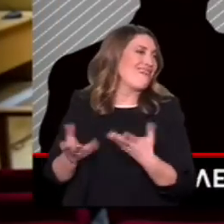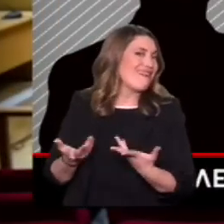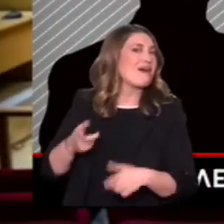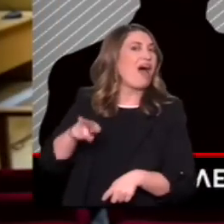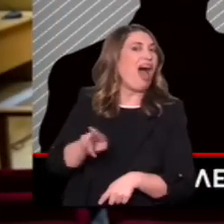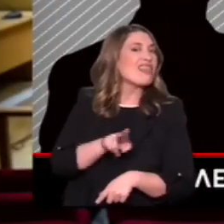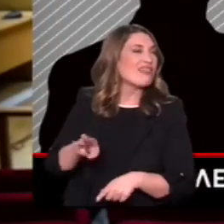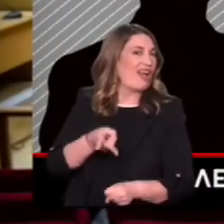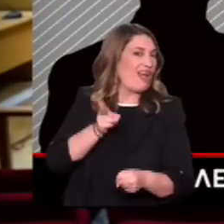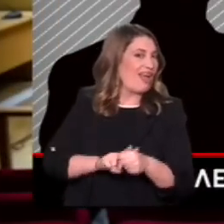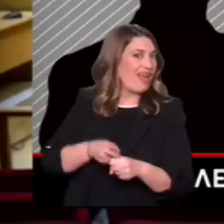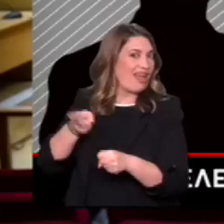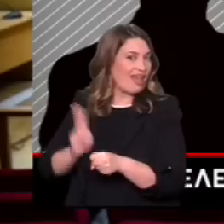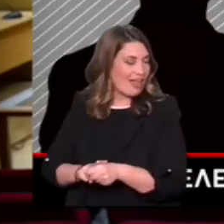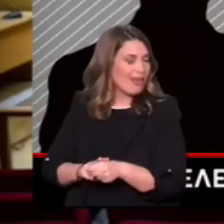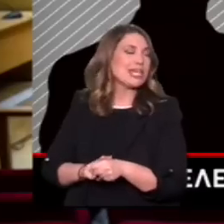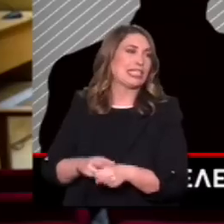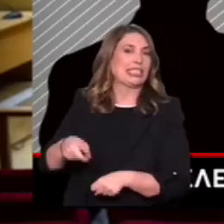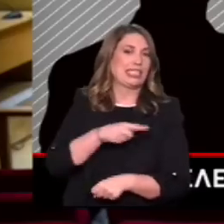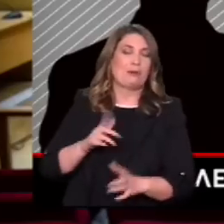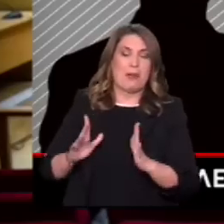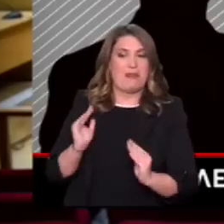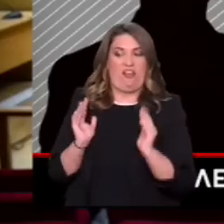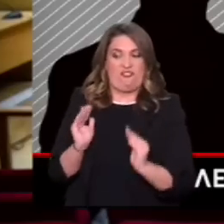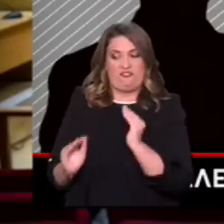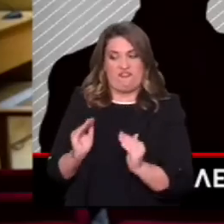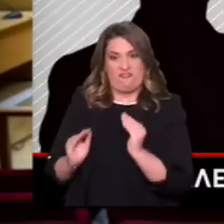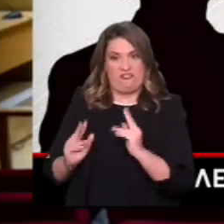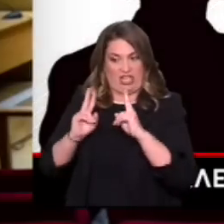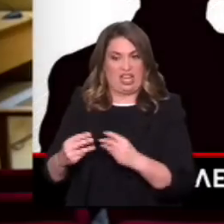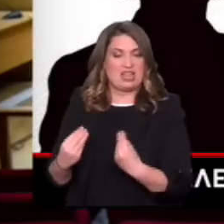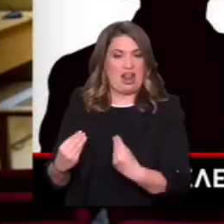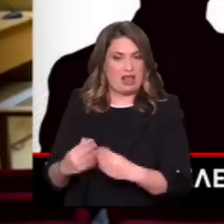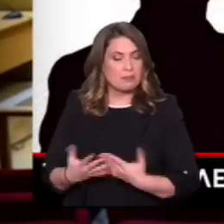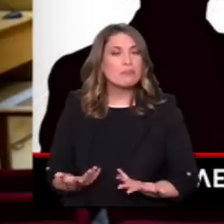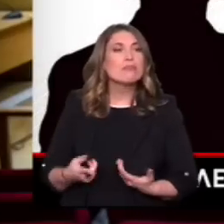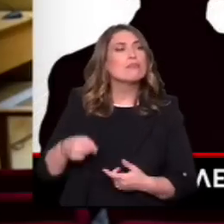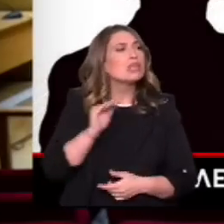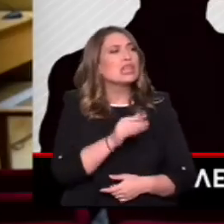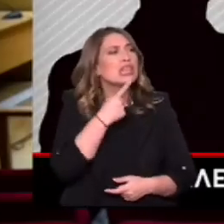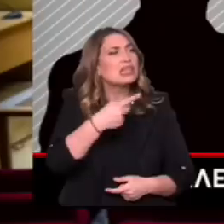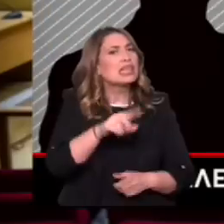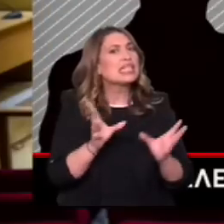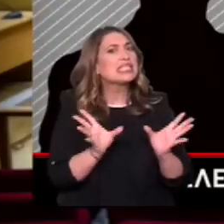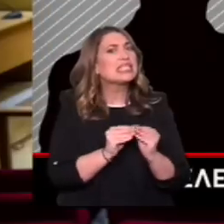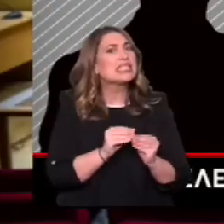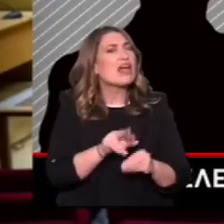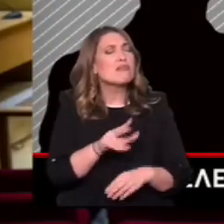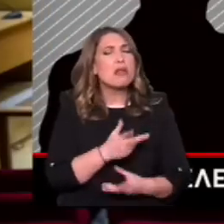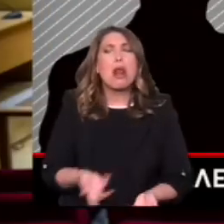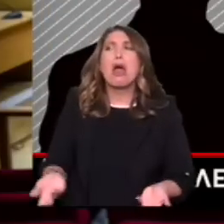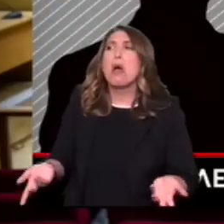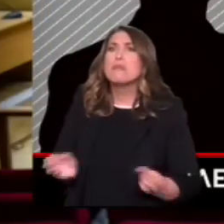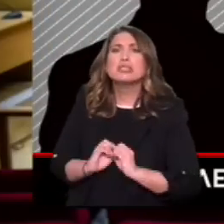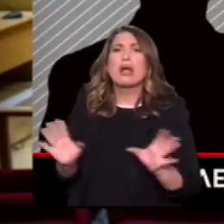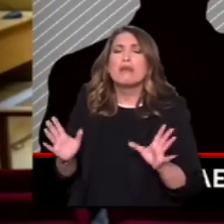συνάδελφοι ότι λόγω αυτού του περιστατικού θα κάνουν πιο επισταμένο έλεγχο. Τι σας είπαν οι συνάδελφοι για την ανακοπή? Ότι ξαφνικά ειδοποιήθηκαν